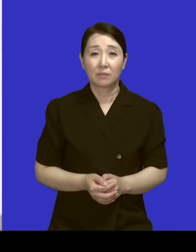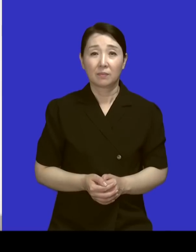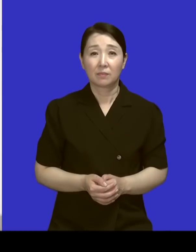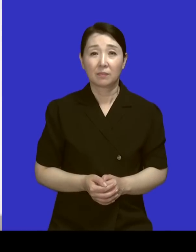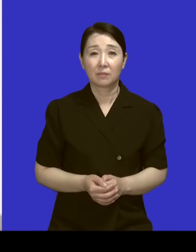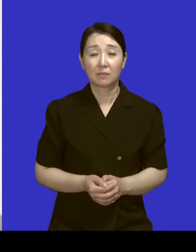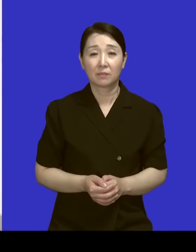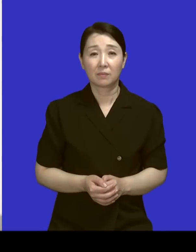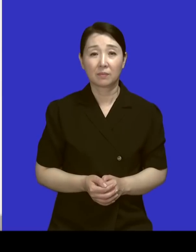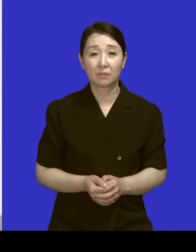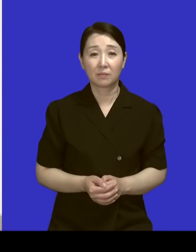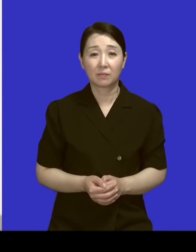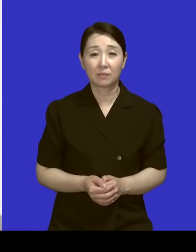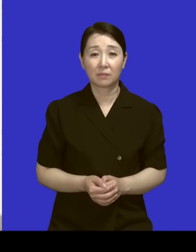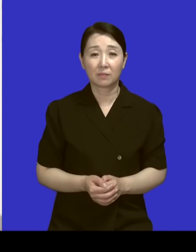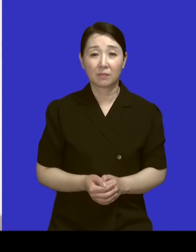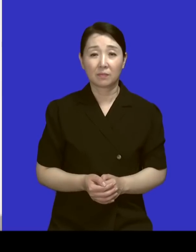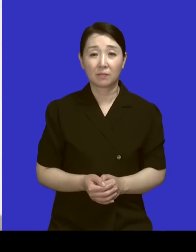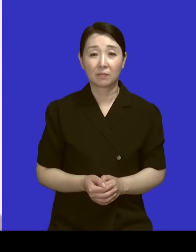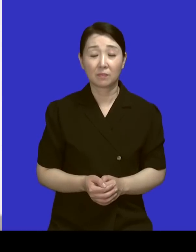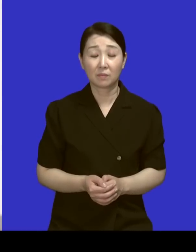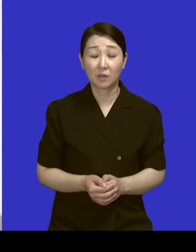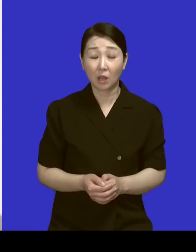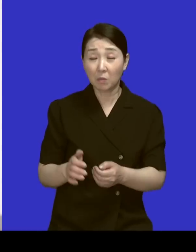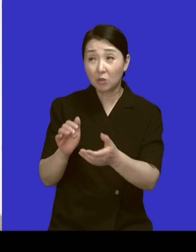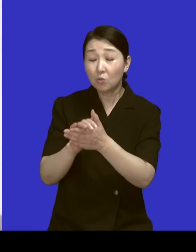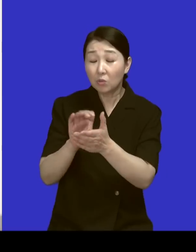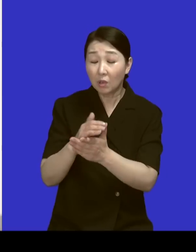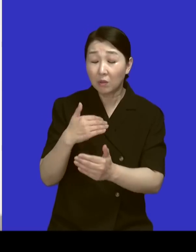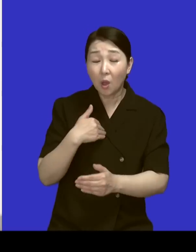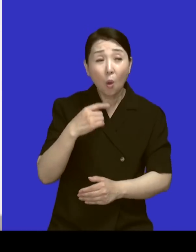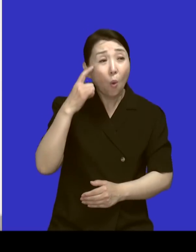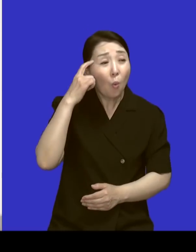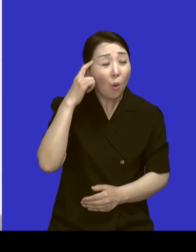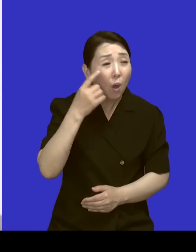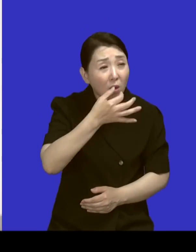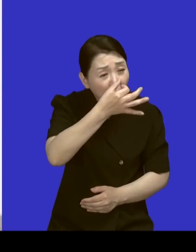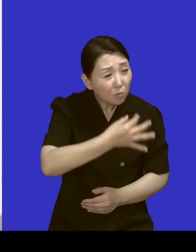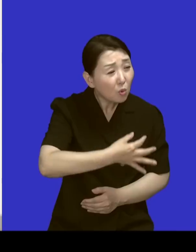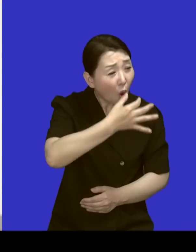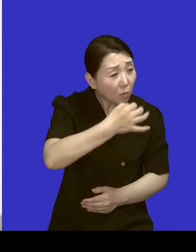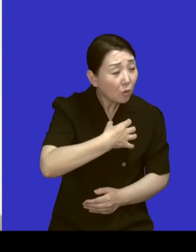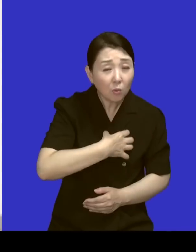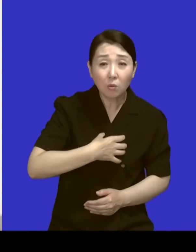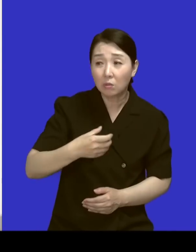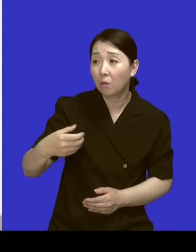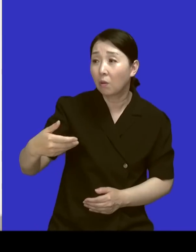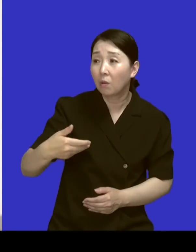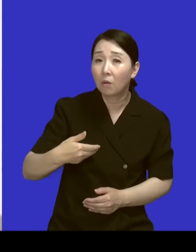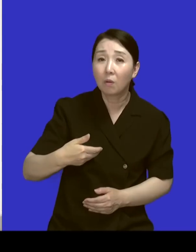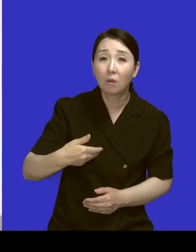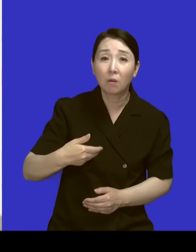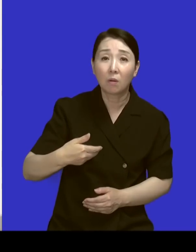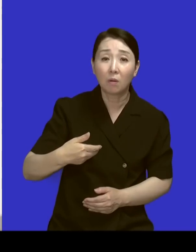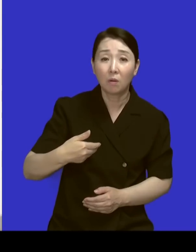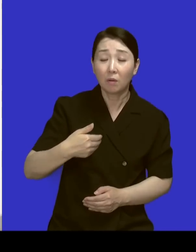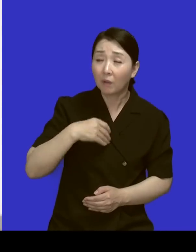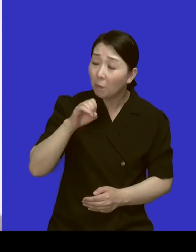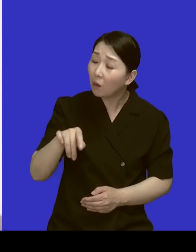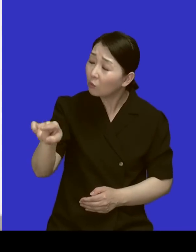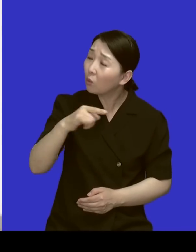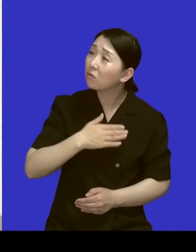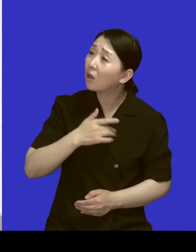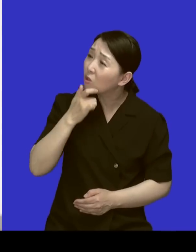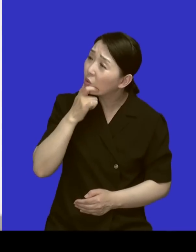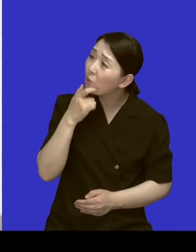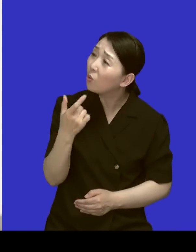근데 제가 그 아들이 저한테 간영아 왜 그래? 힘든 일 있어? 막 걱정을 해주는 거예요. 근데 저는 이렇게 얘기했죠. 니들이